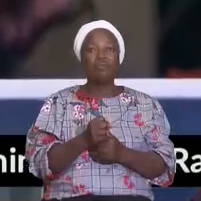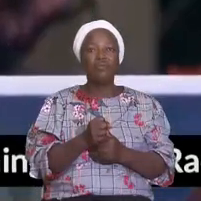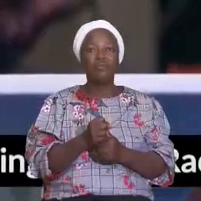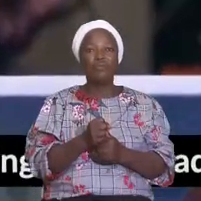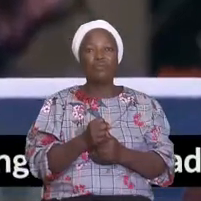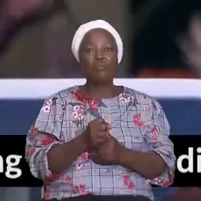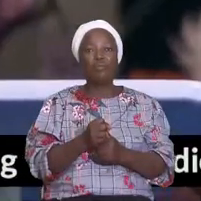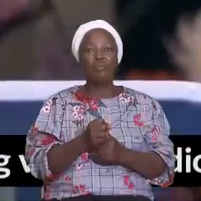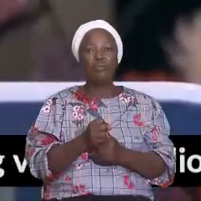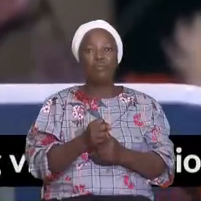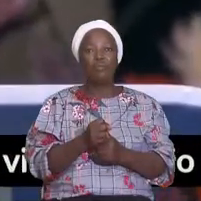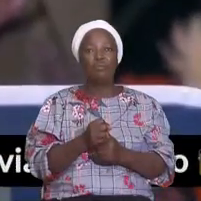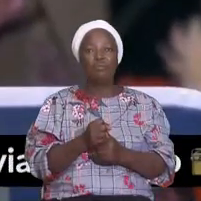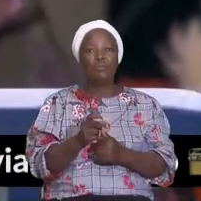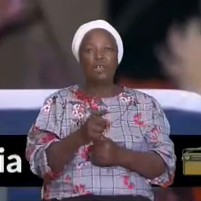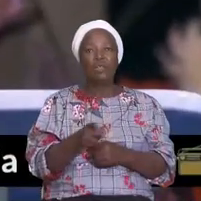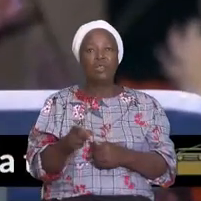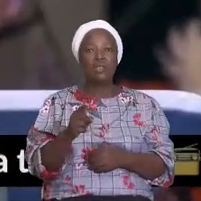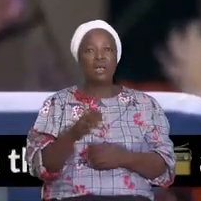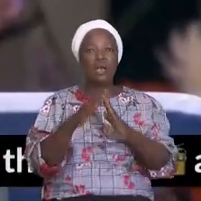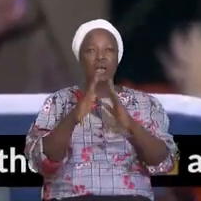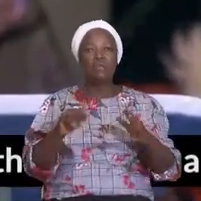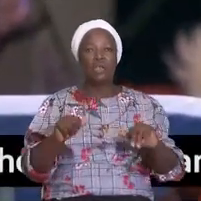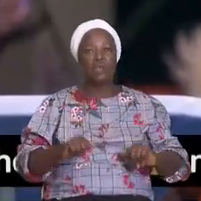a un lien, cliquez dessus